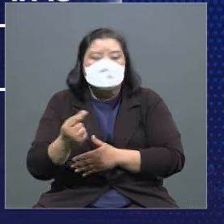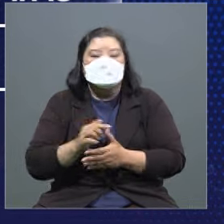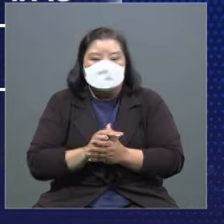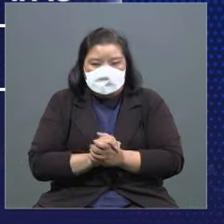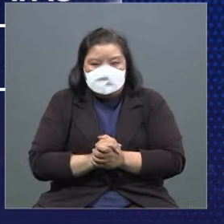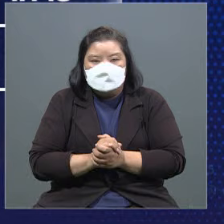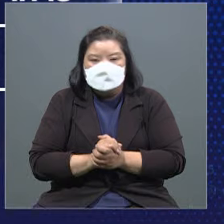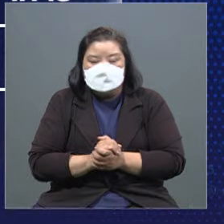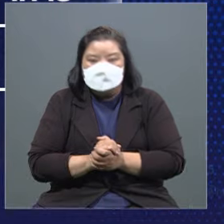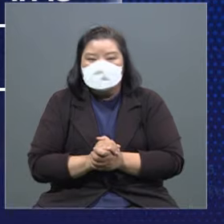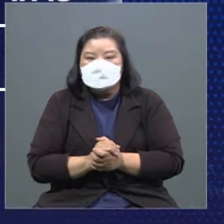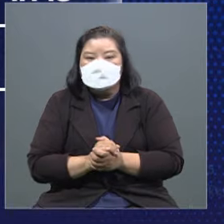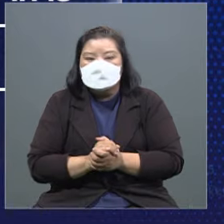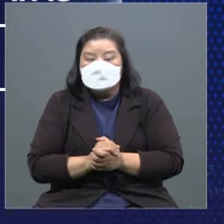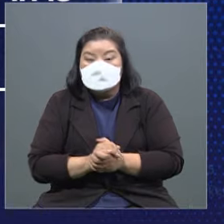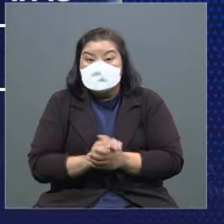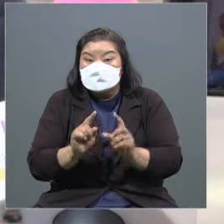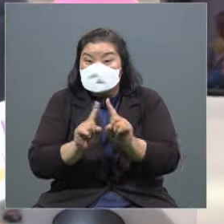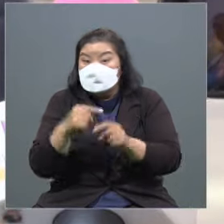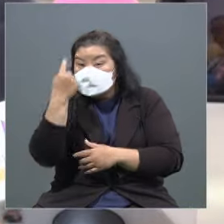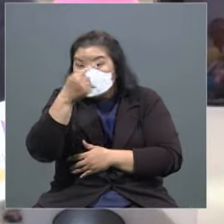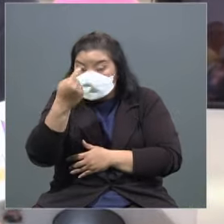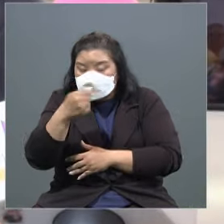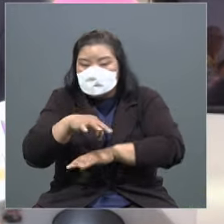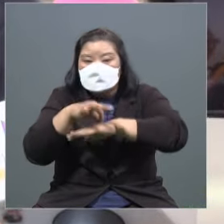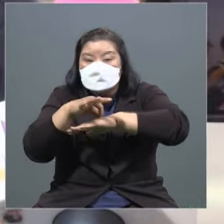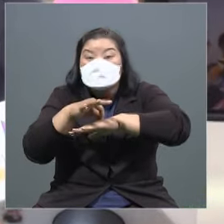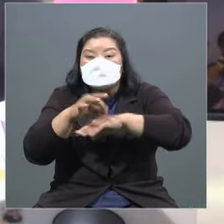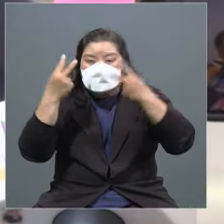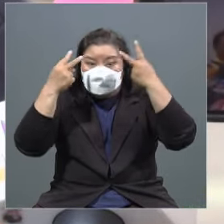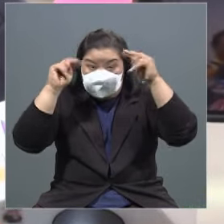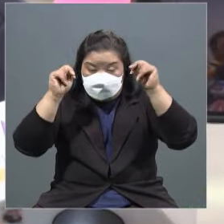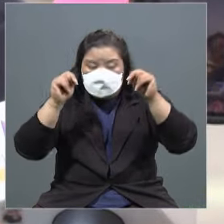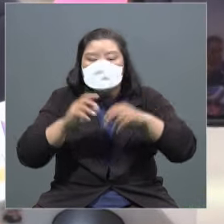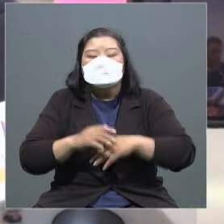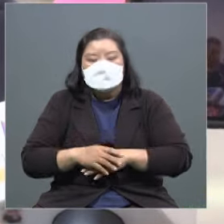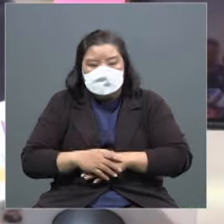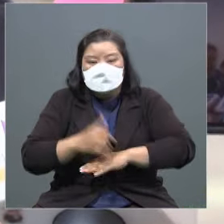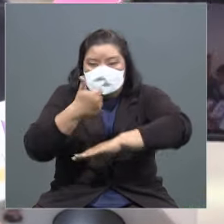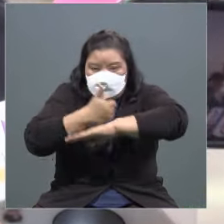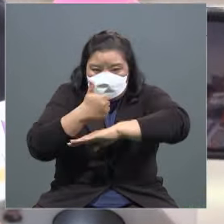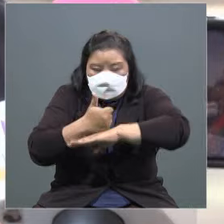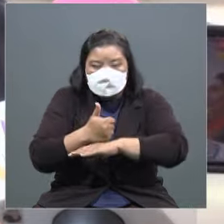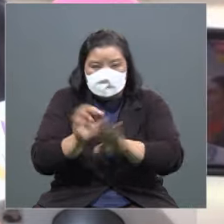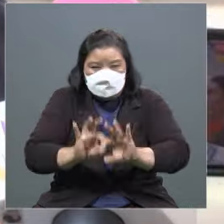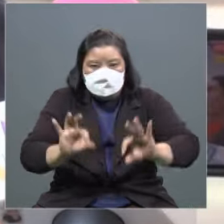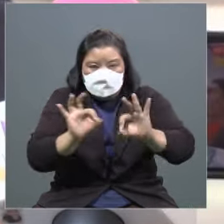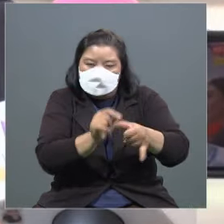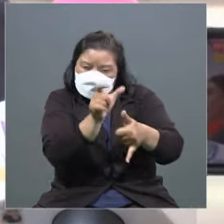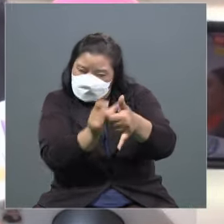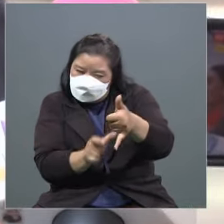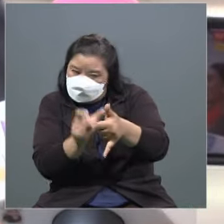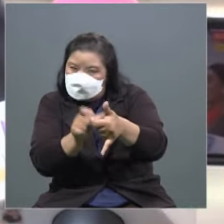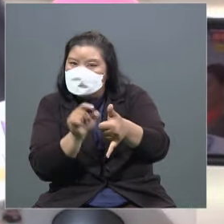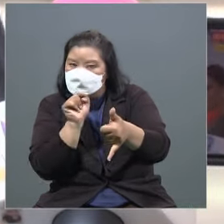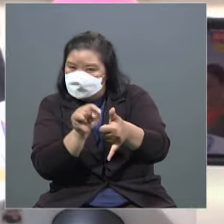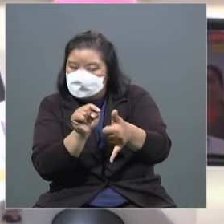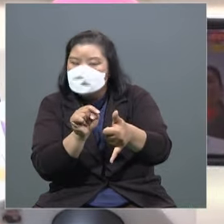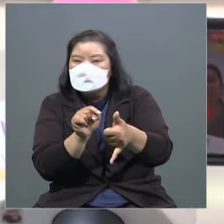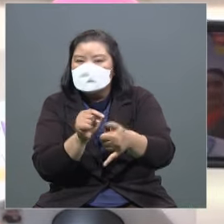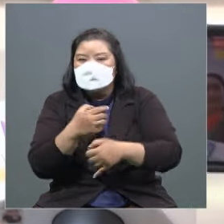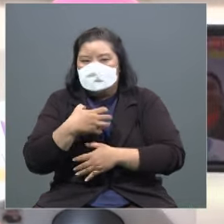ครับครับและสำหรับเรื่องคุณสมบัติของคนที่จะมาเป็นรัฐมนตรีนายกรัฐมนตรีย้ำนะครับว่าก็ต้องดูเรื่องของคุณสมบัติเป็นพิเศษเนื่อง